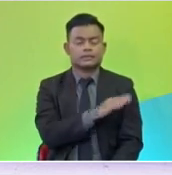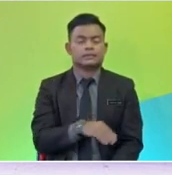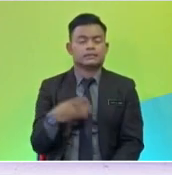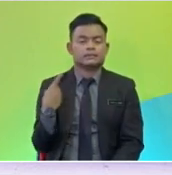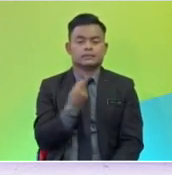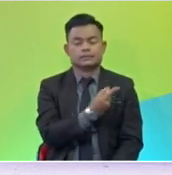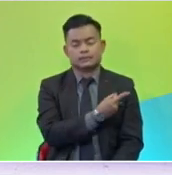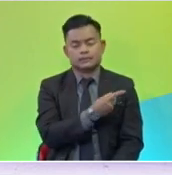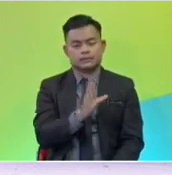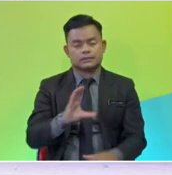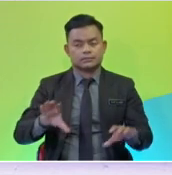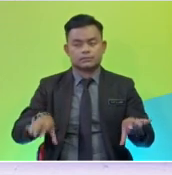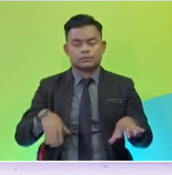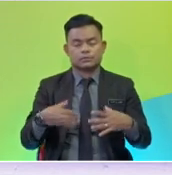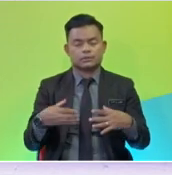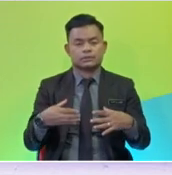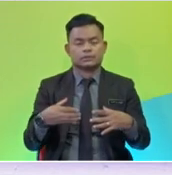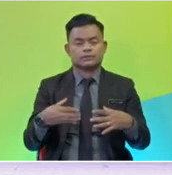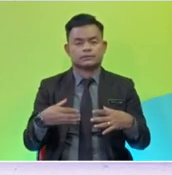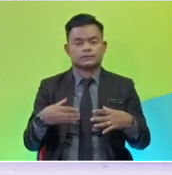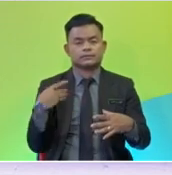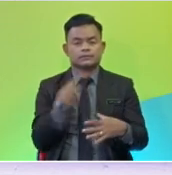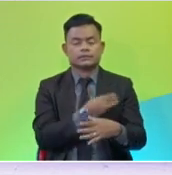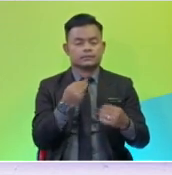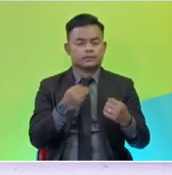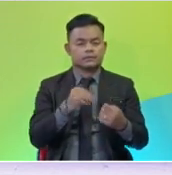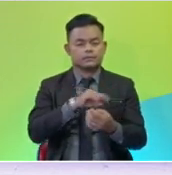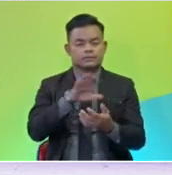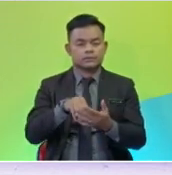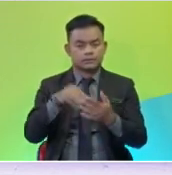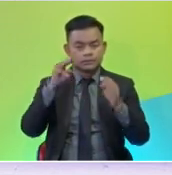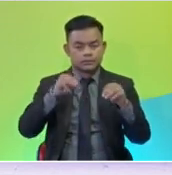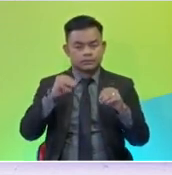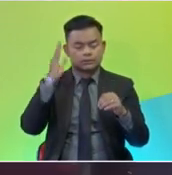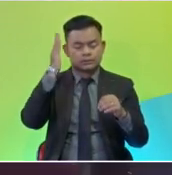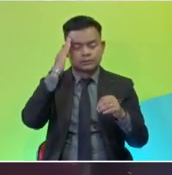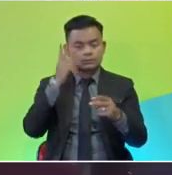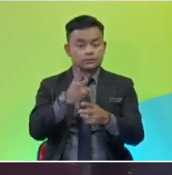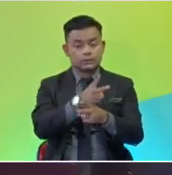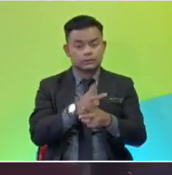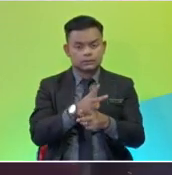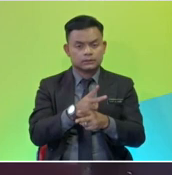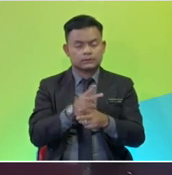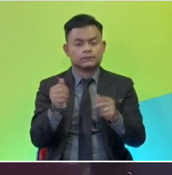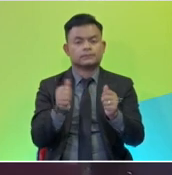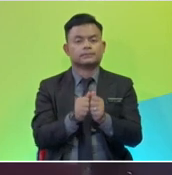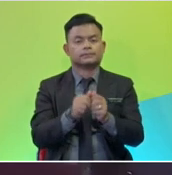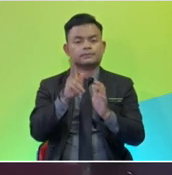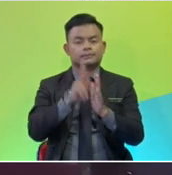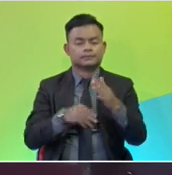tanda kita nak bagiahu lagi sekali kepada murid-murid supaya sentiasa berwaspada dengan keadaan sekeliling betul Cikgu